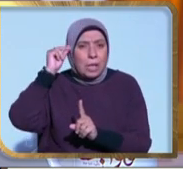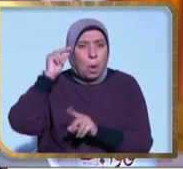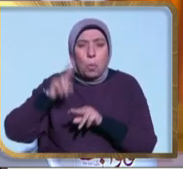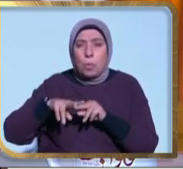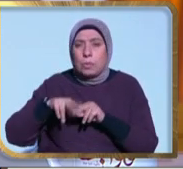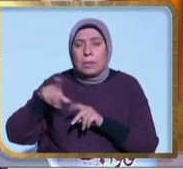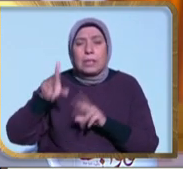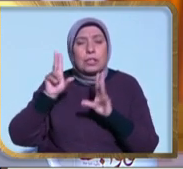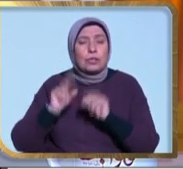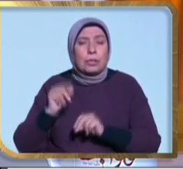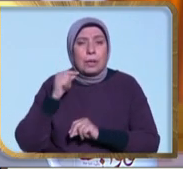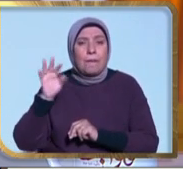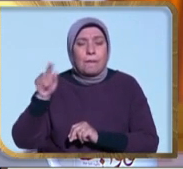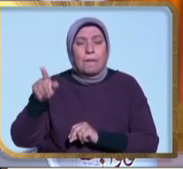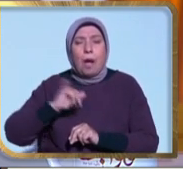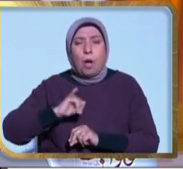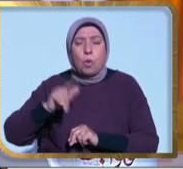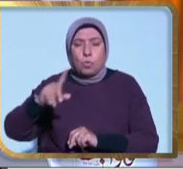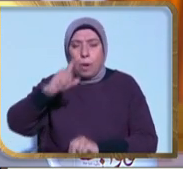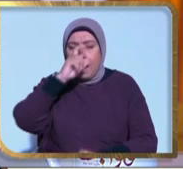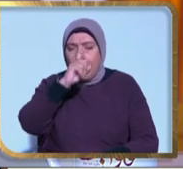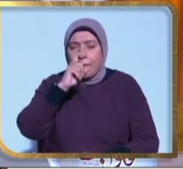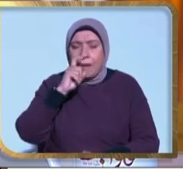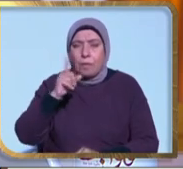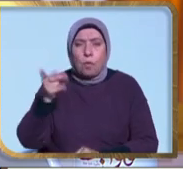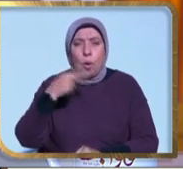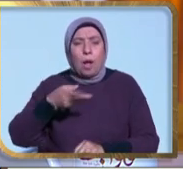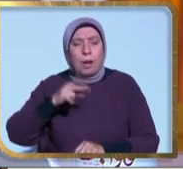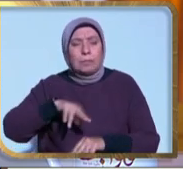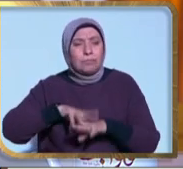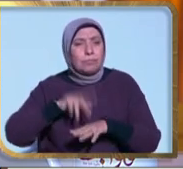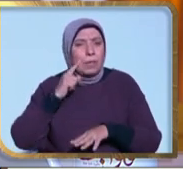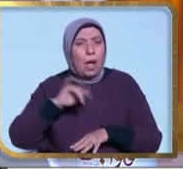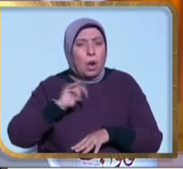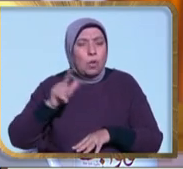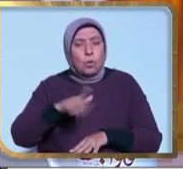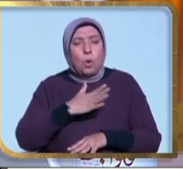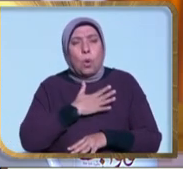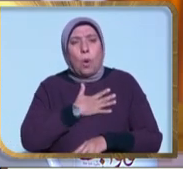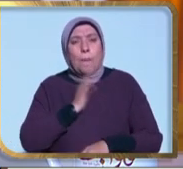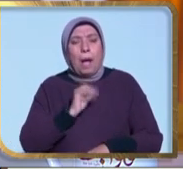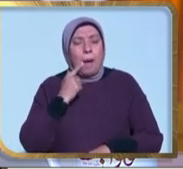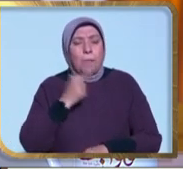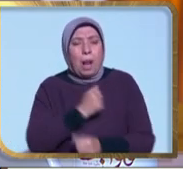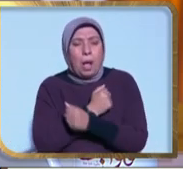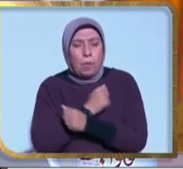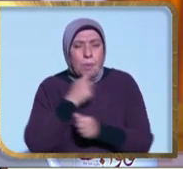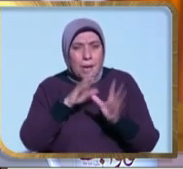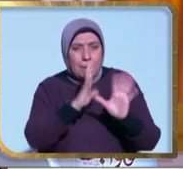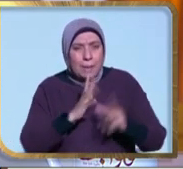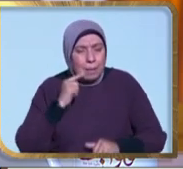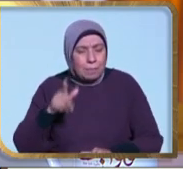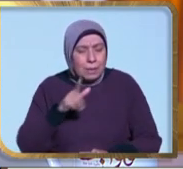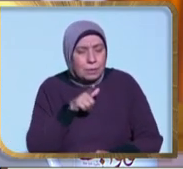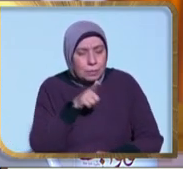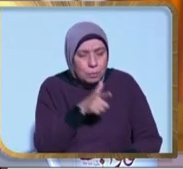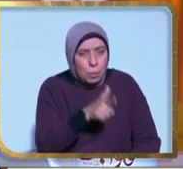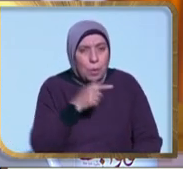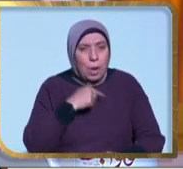وكفرهم وثنيتهم وعدم شكرهم لله تعالى على عظيم نعمائه